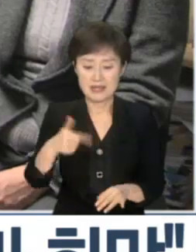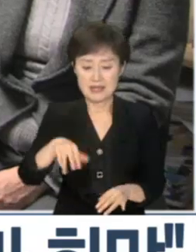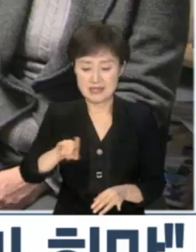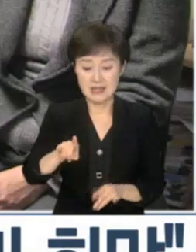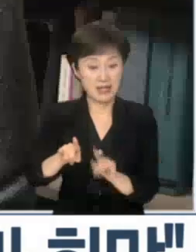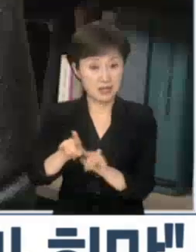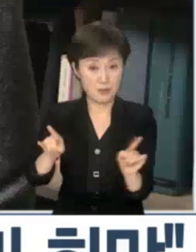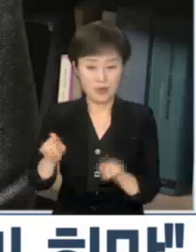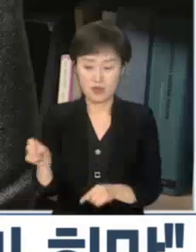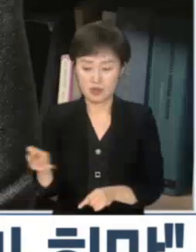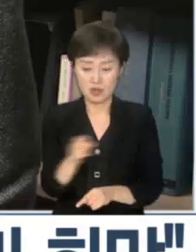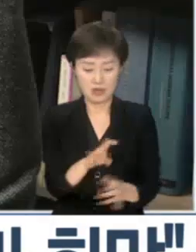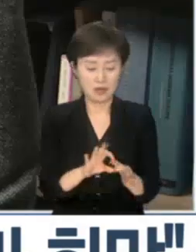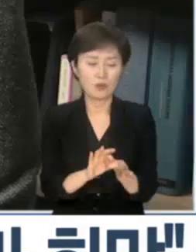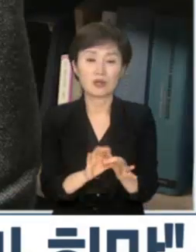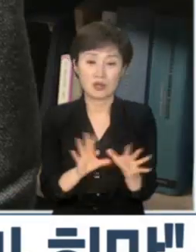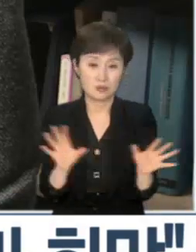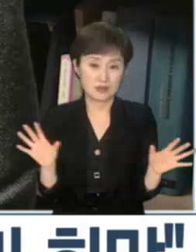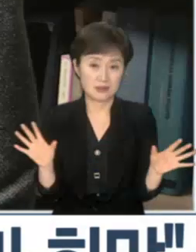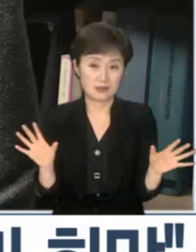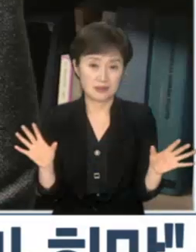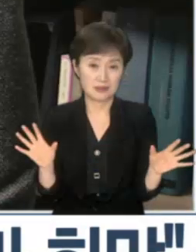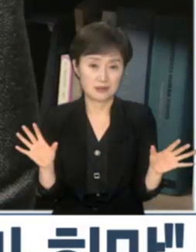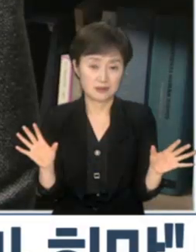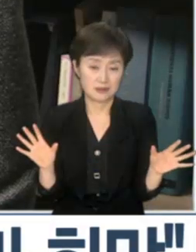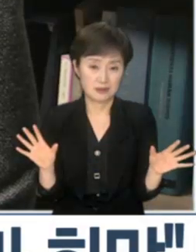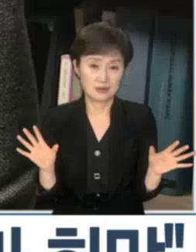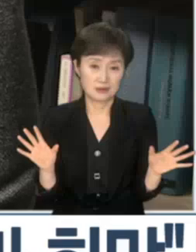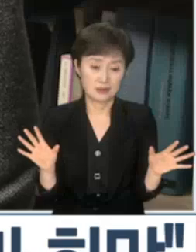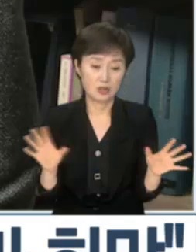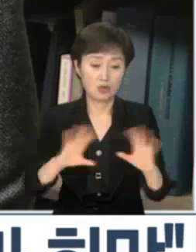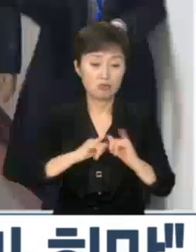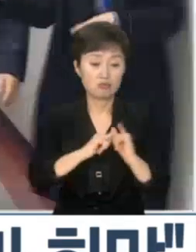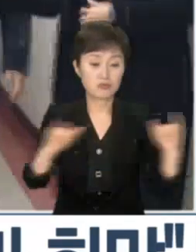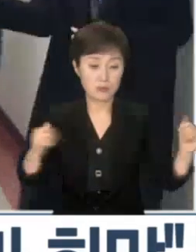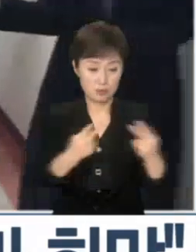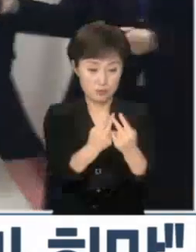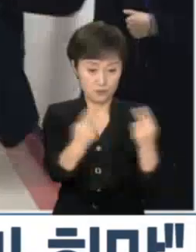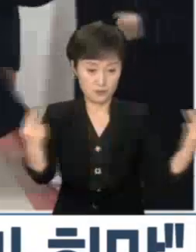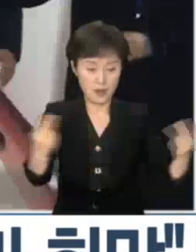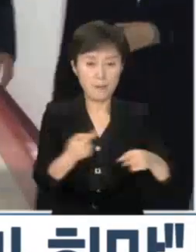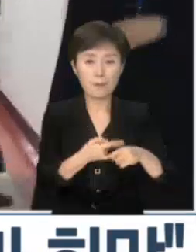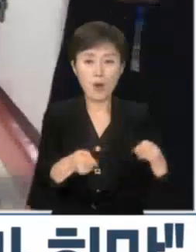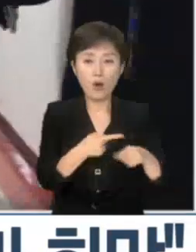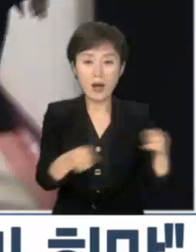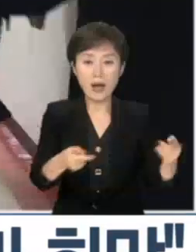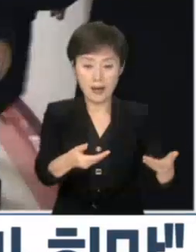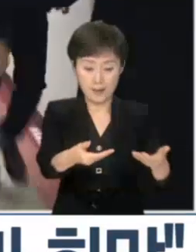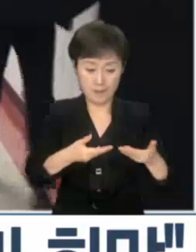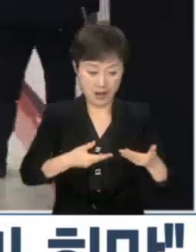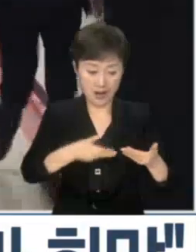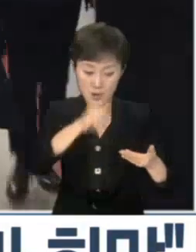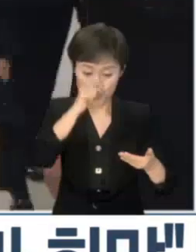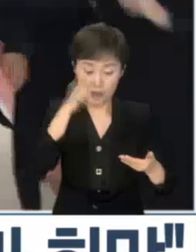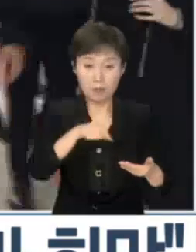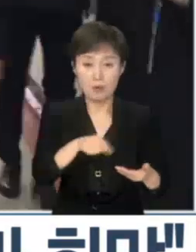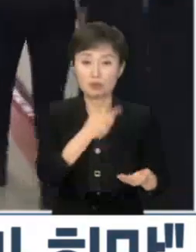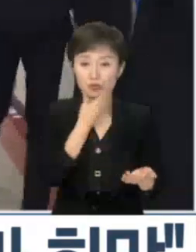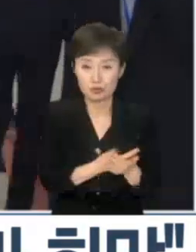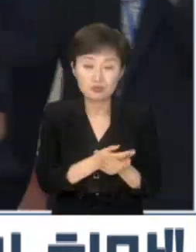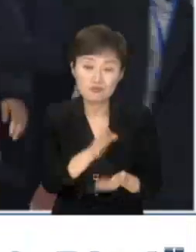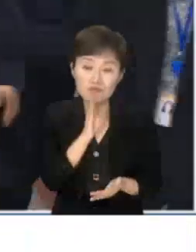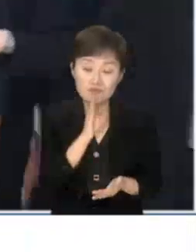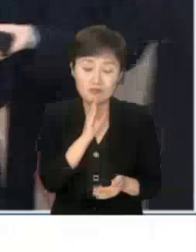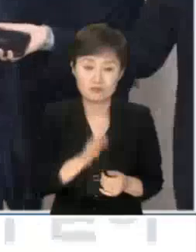살아온 명성이나 인생의 그 정평이나 이런 것들이 국민들로부터 상당히 그 평가를 받았기 때문에 인재영입으로